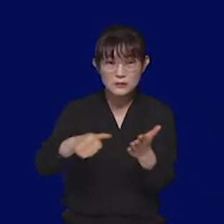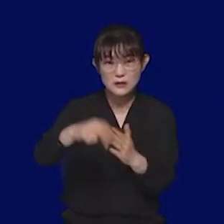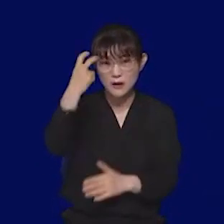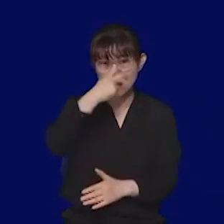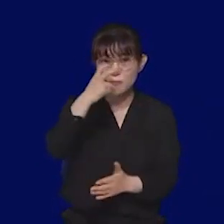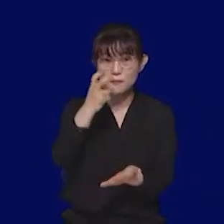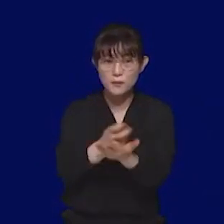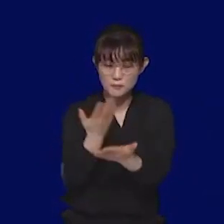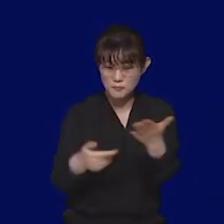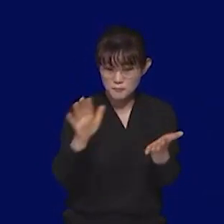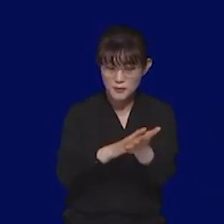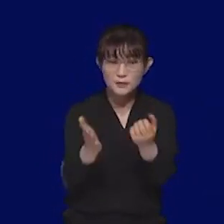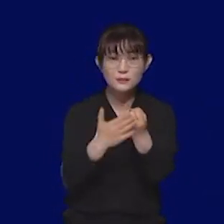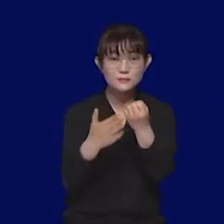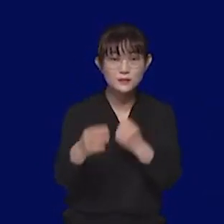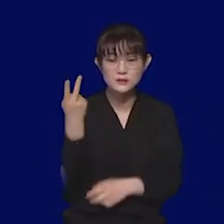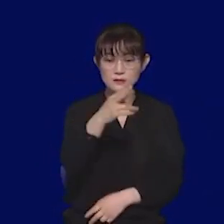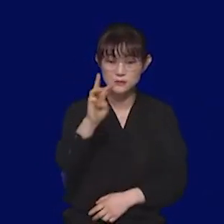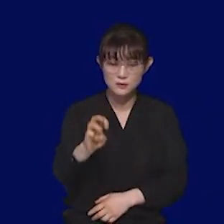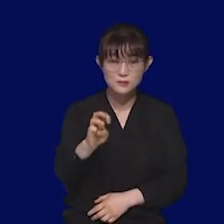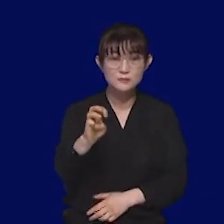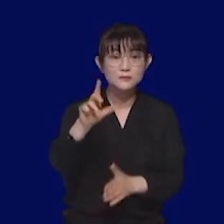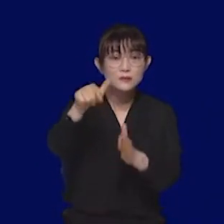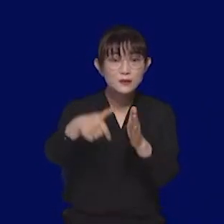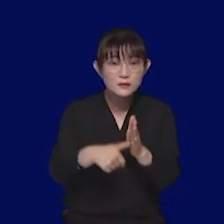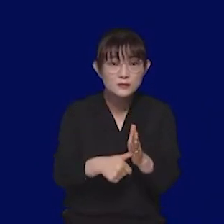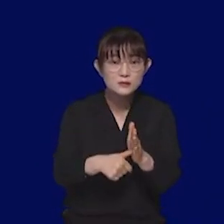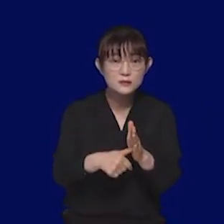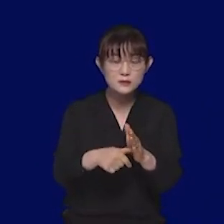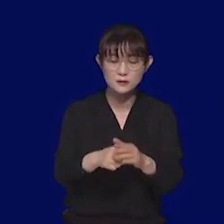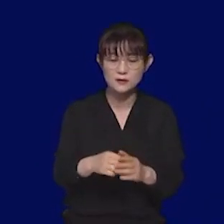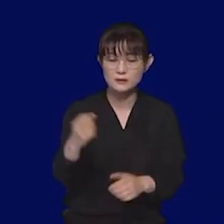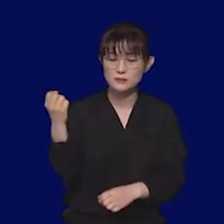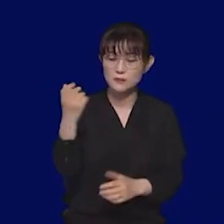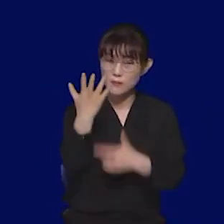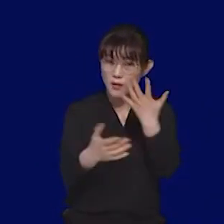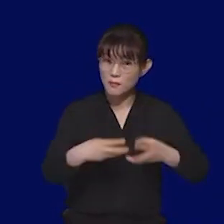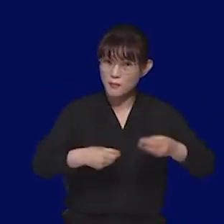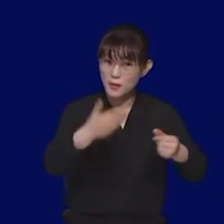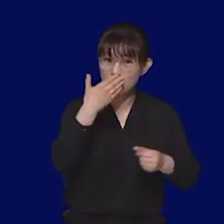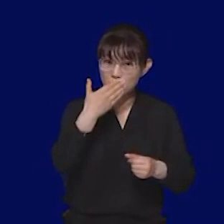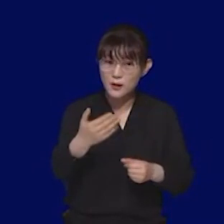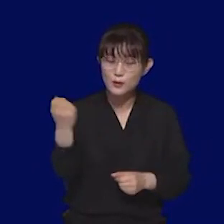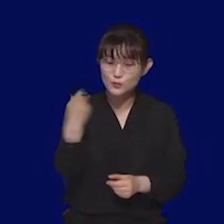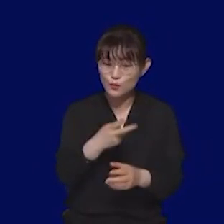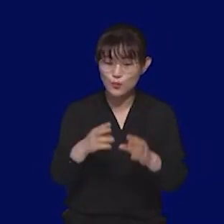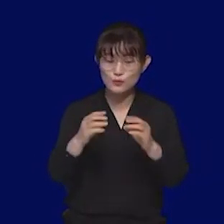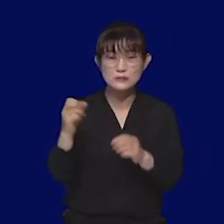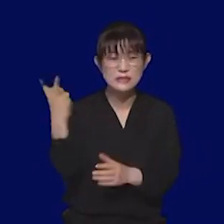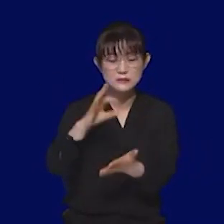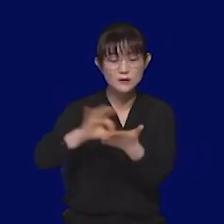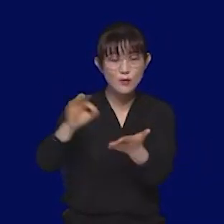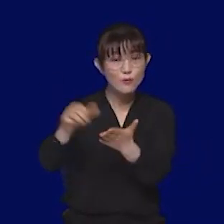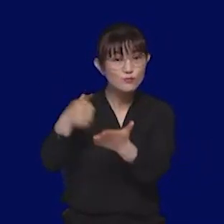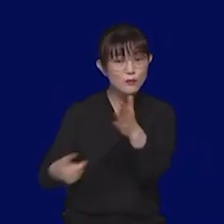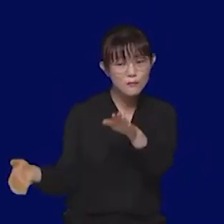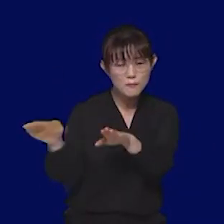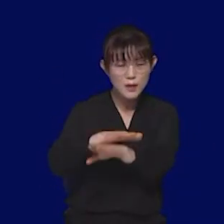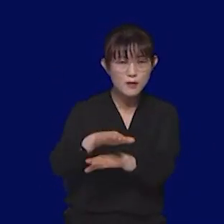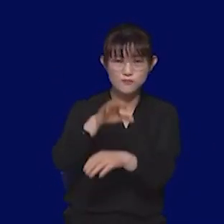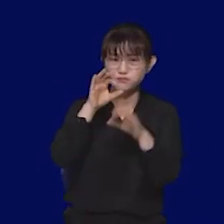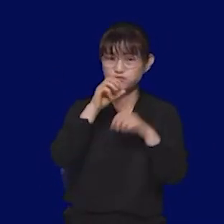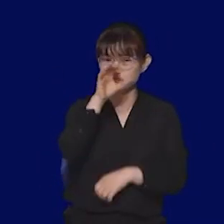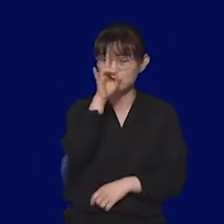오는 2030년부터는 소각할 수 있거나 재활용이 가능한 생활 폐기물은 직매립이 금지되기 때문에